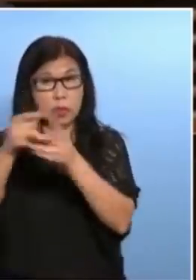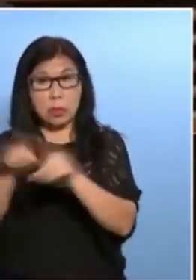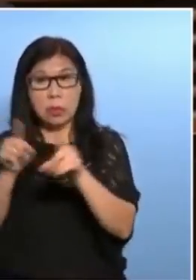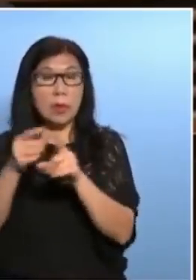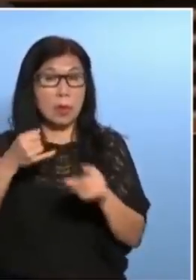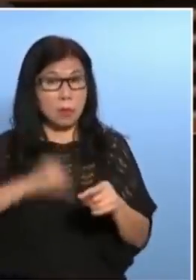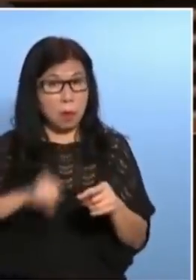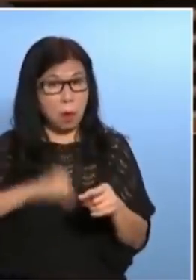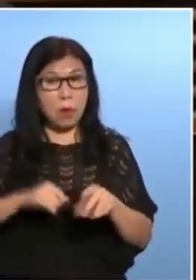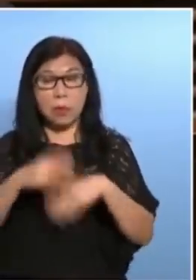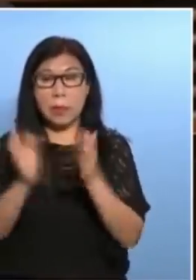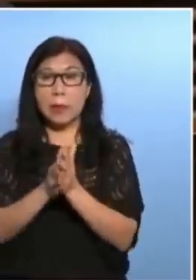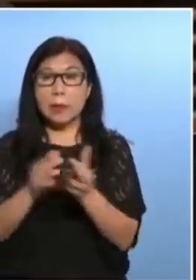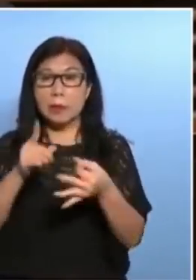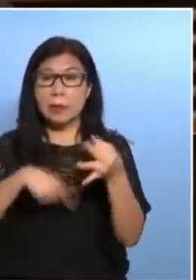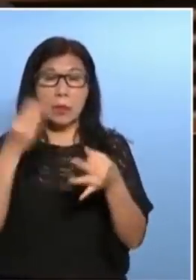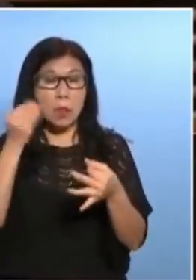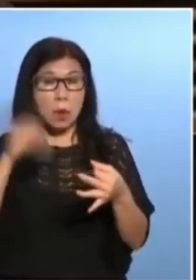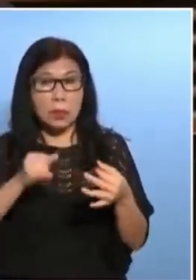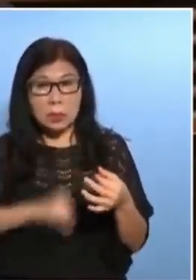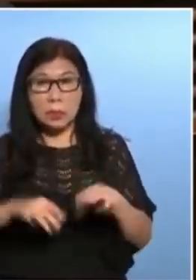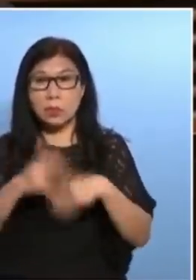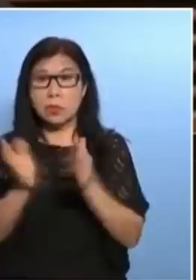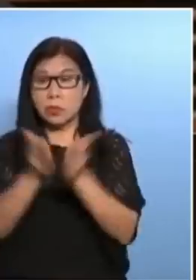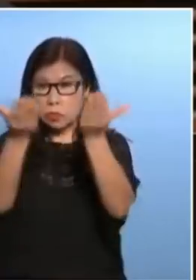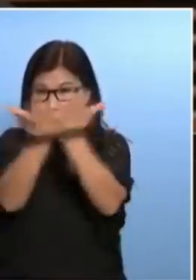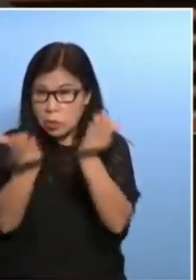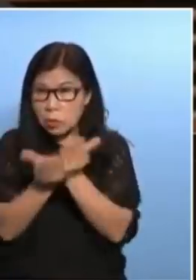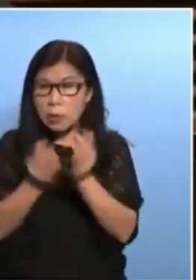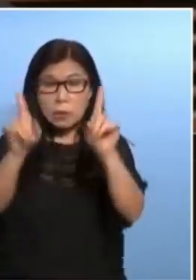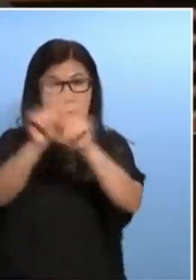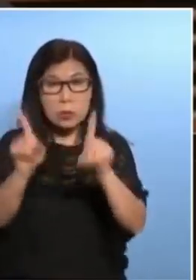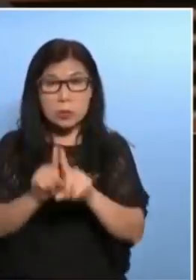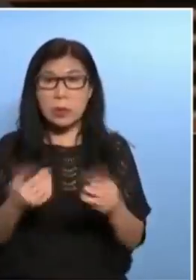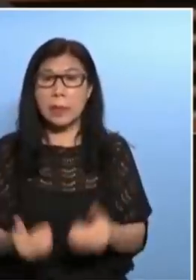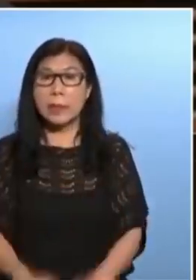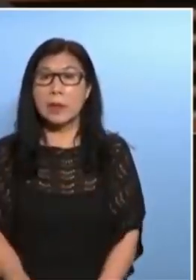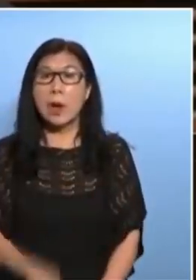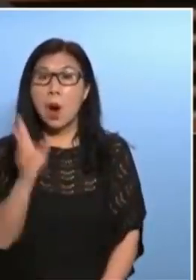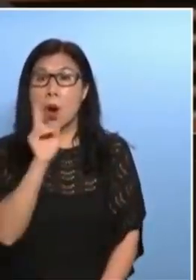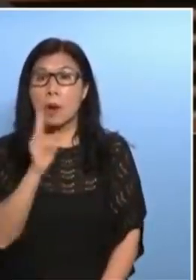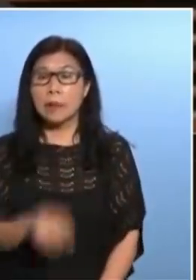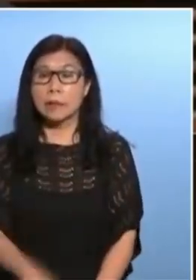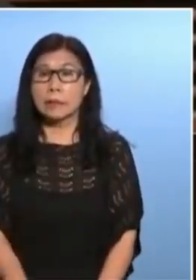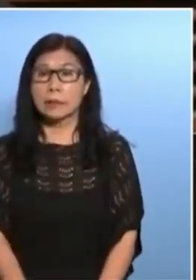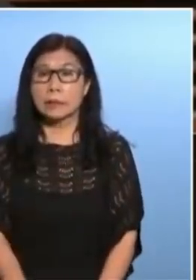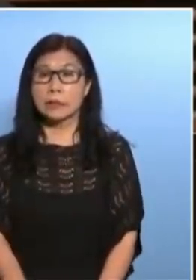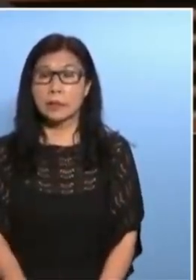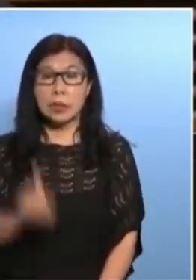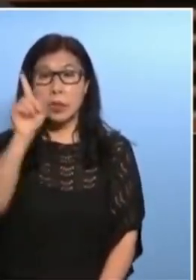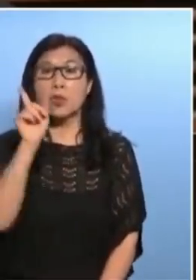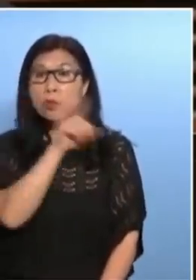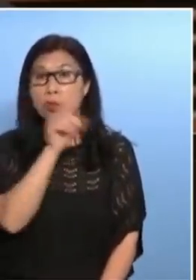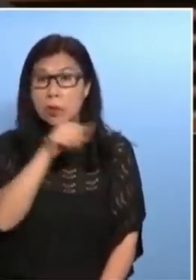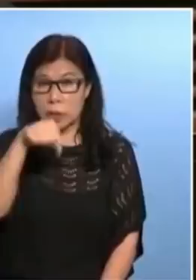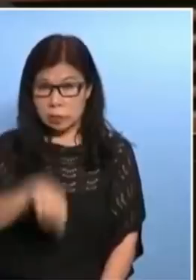辱這個詞語其實是沒有客觀標準的。不如就這樣說，主席，我們就以上個禮拜